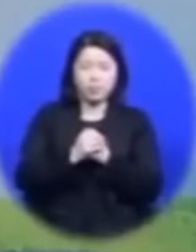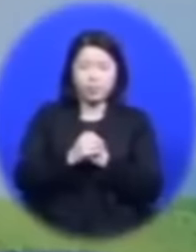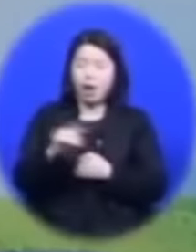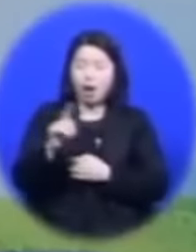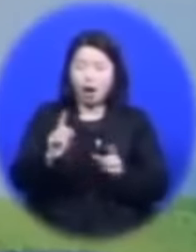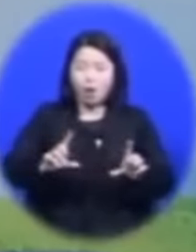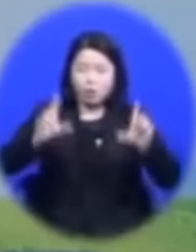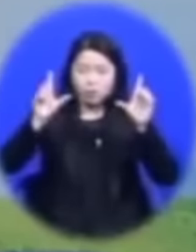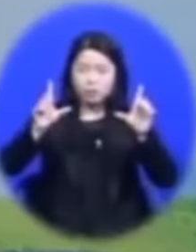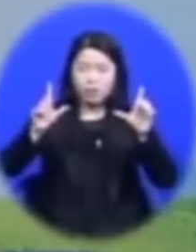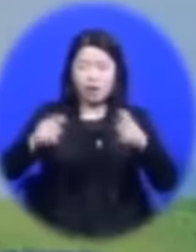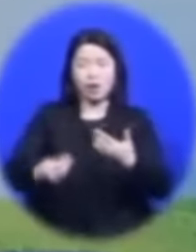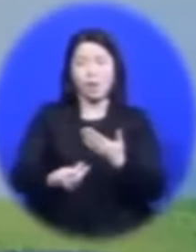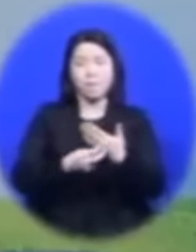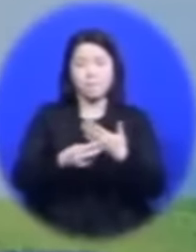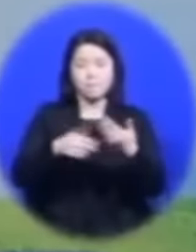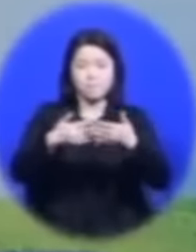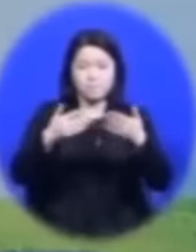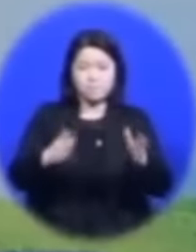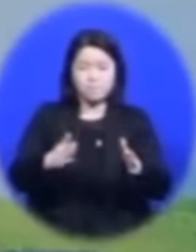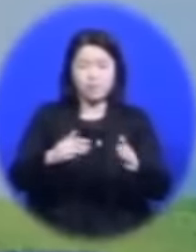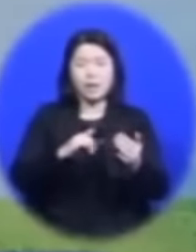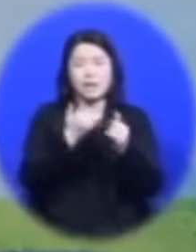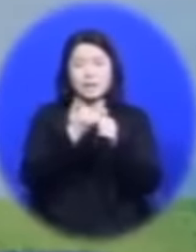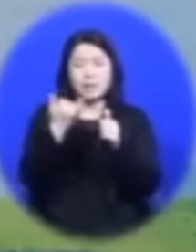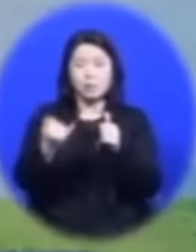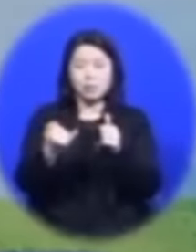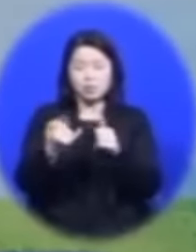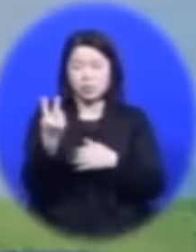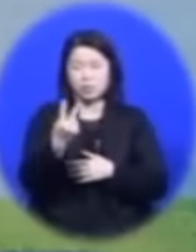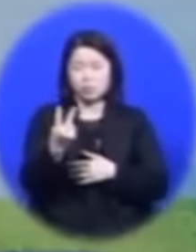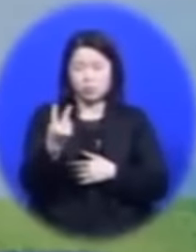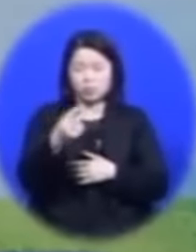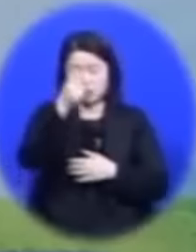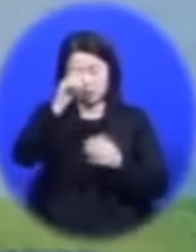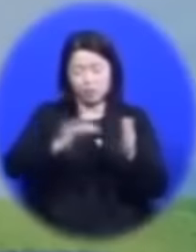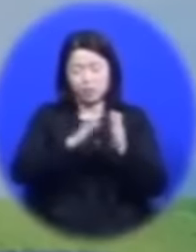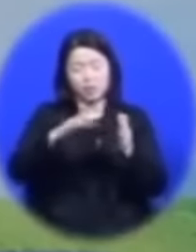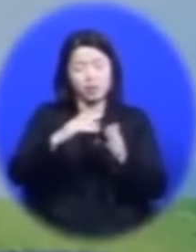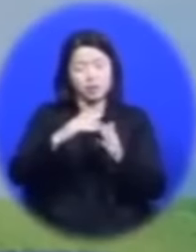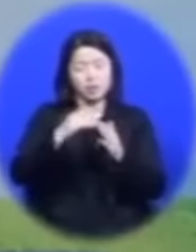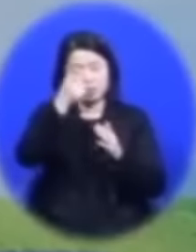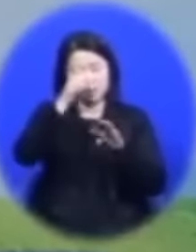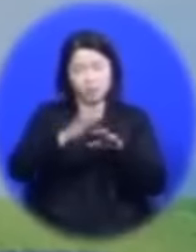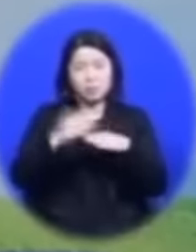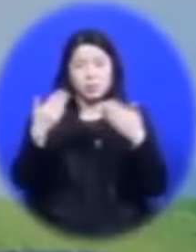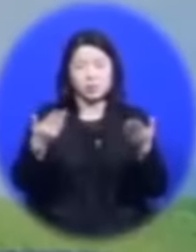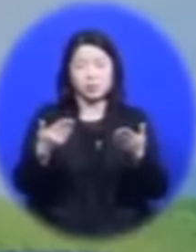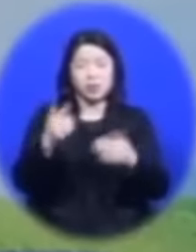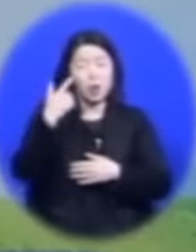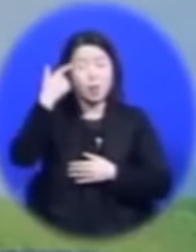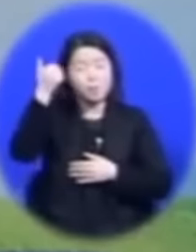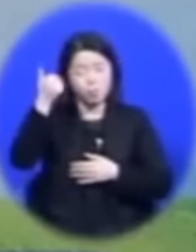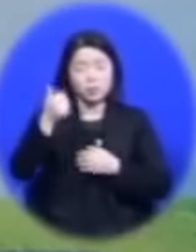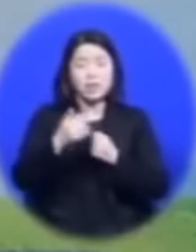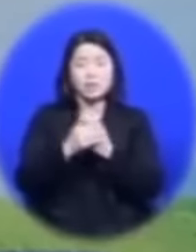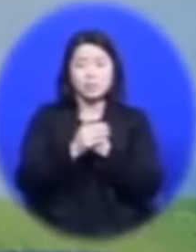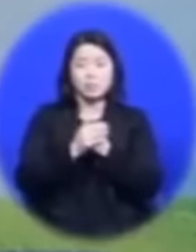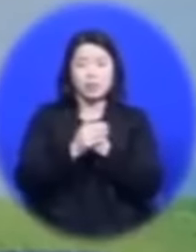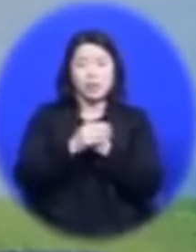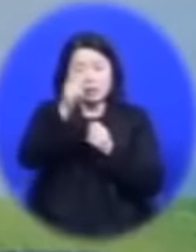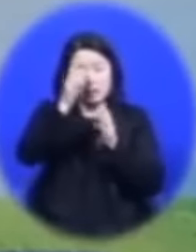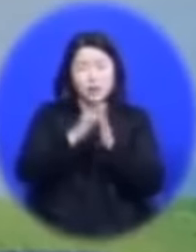어느 날 병실에서 사모님과 단둘이 앉아서 가정예배를 보는데 목사님이 갑자기 기도를 하고 싶더니 말을 못하는